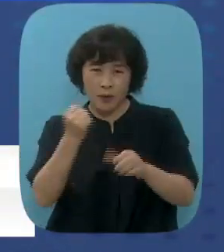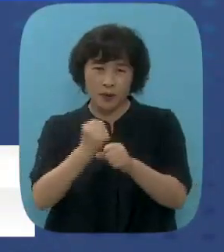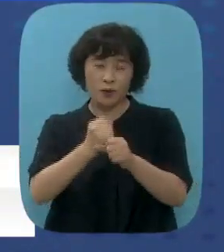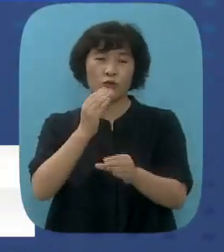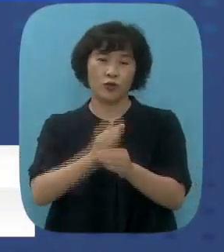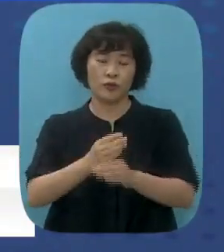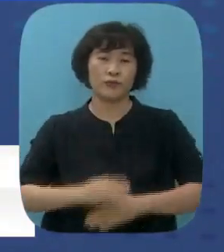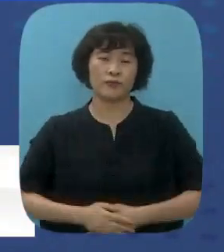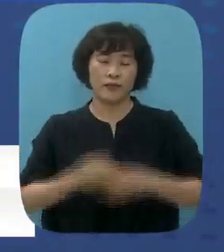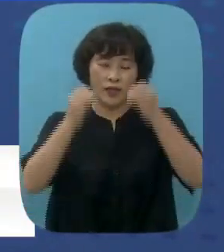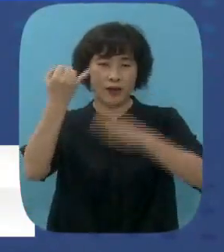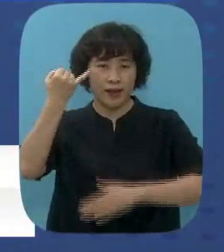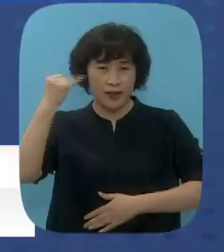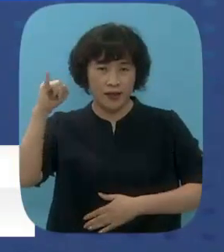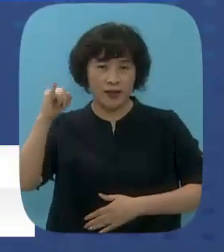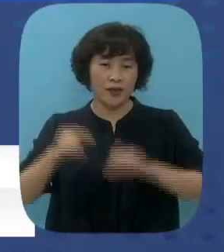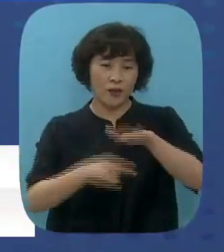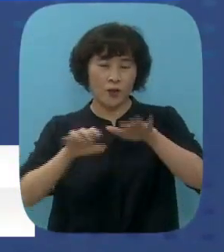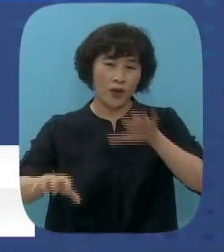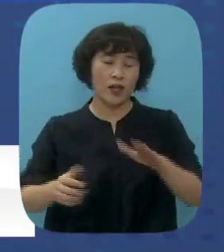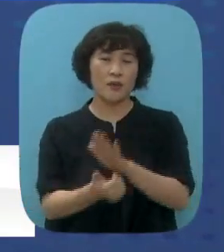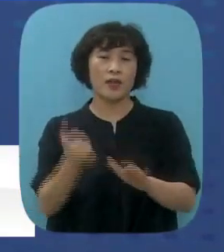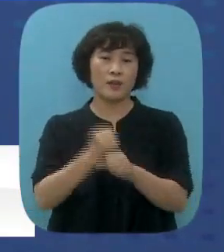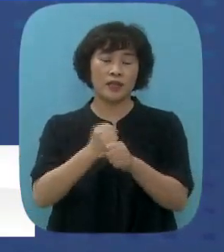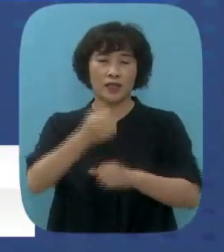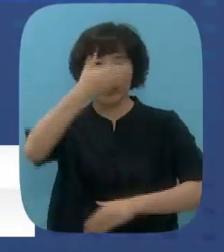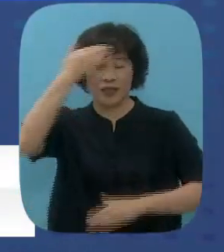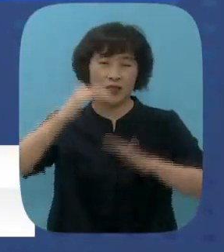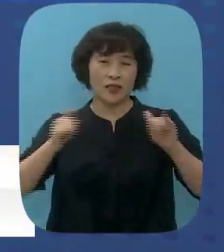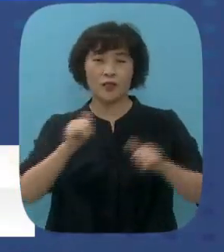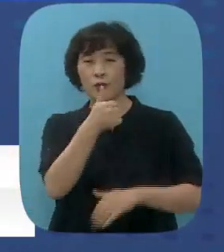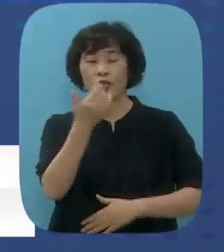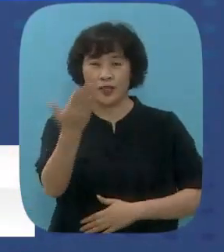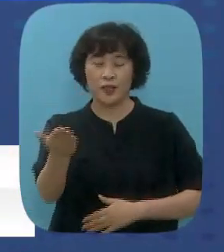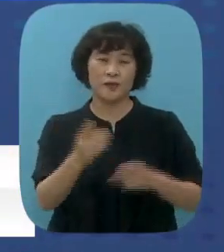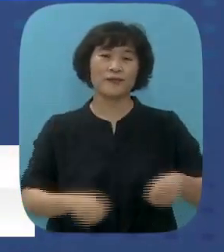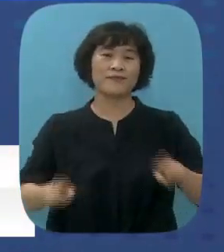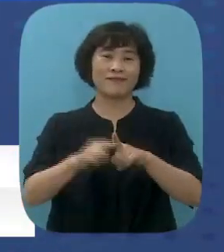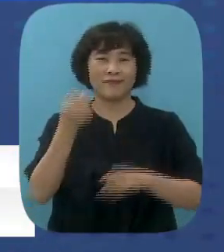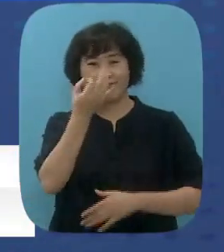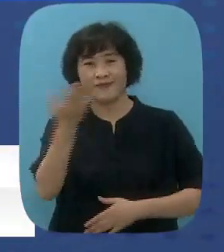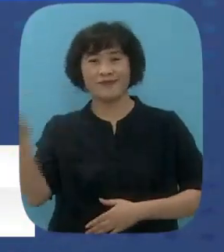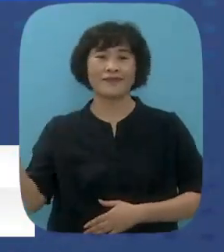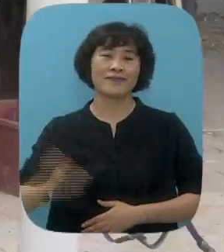있는데요. 창의적인 아이디어로 농촌의 희망을 일구는 청년 귀촌인을 소개합니다. 함께 보시죠.